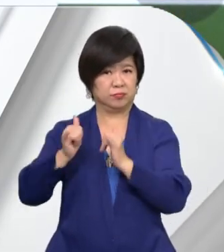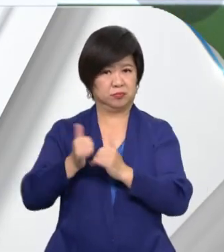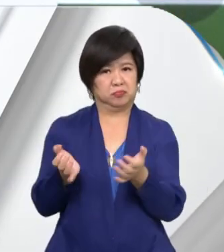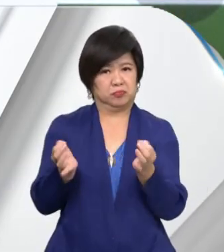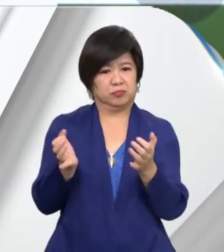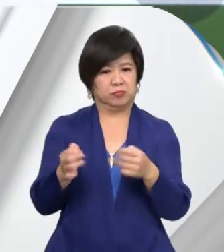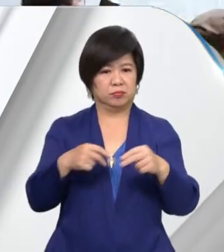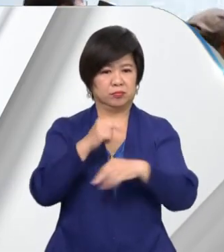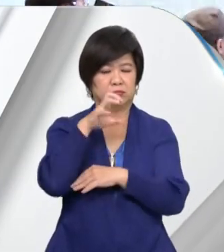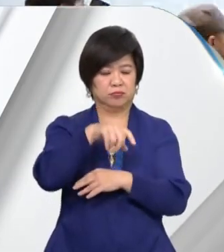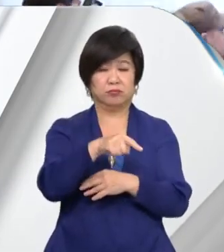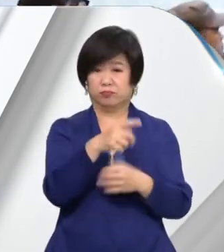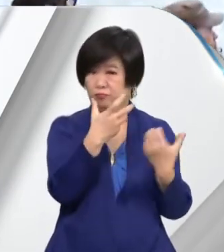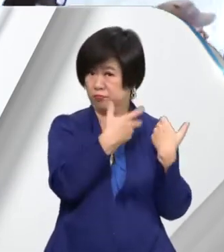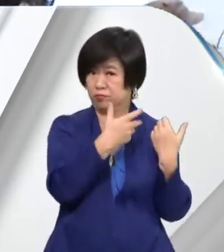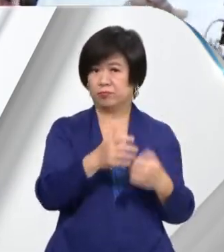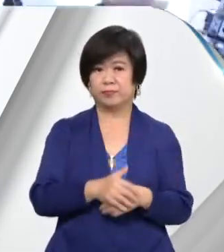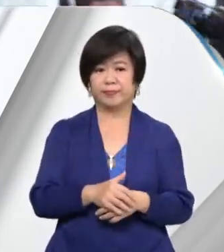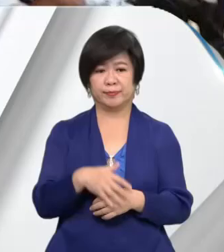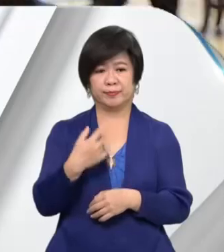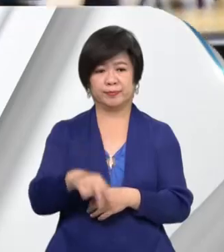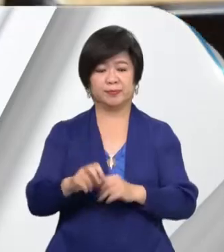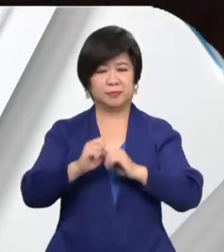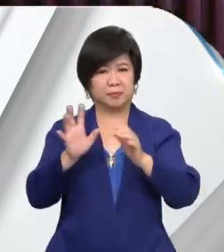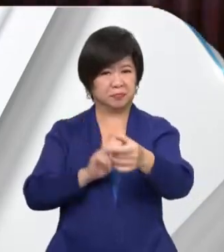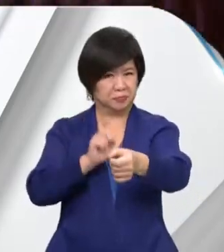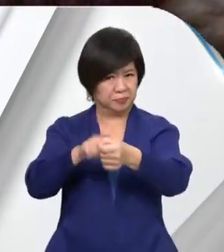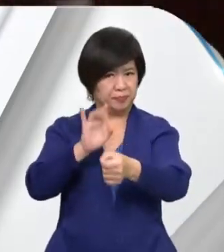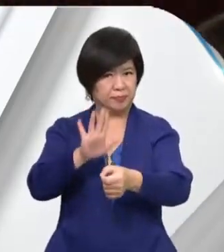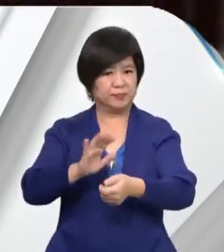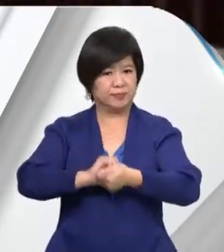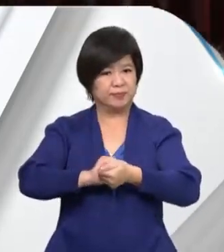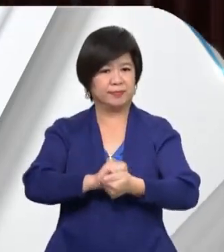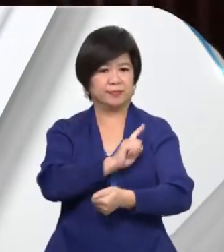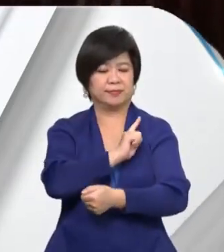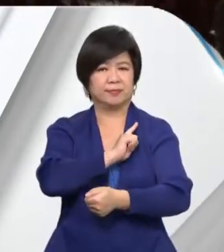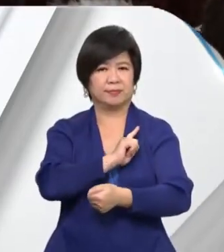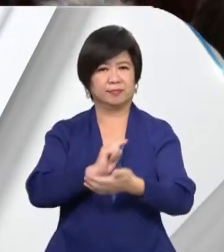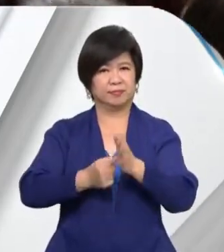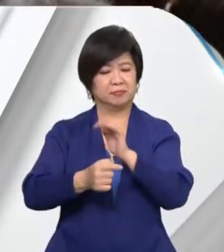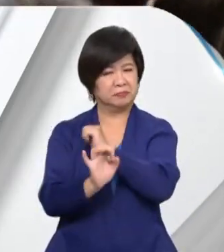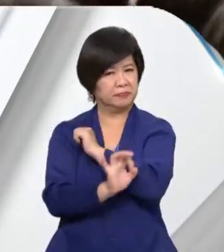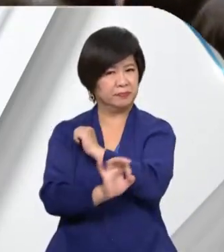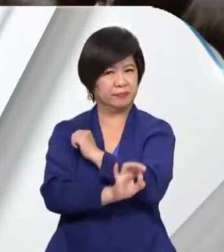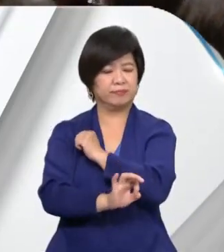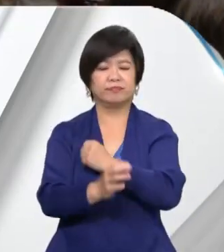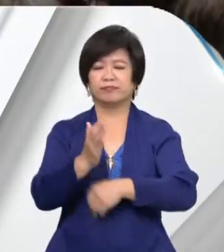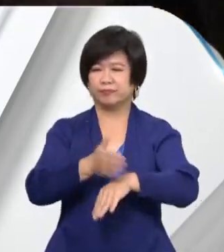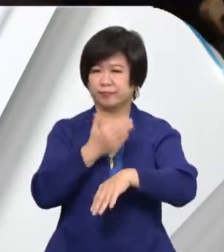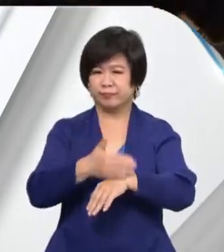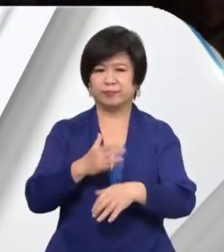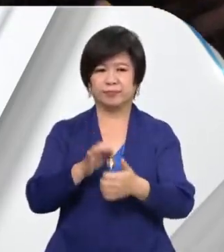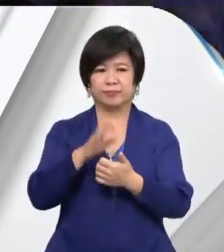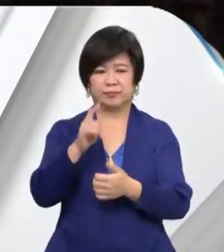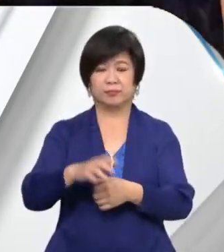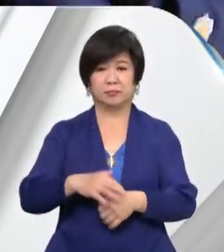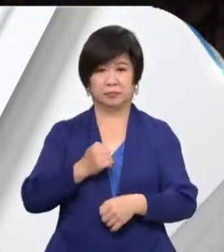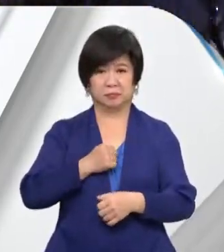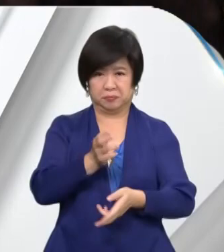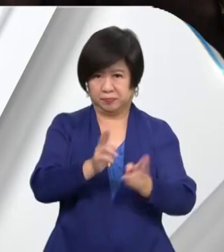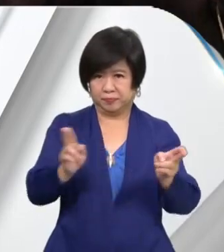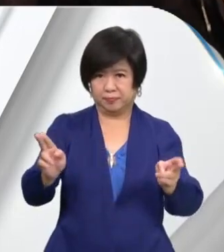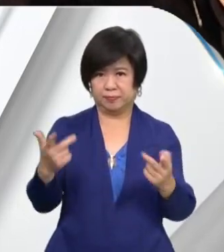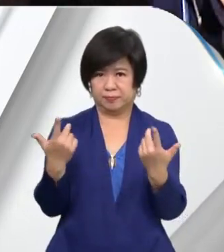行政院嘅责任，所以听取台湾嘅总目标，听取为自家做好用，唔为贪污，行为地好用人，做